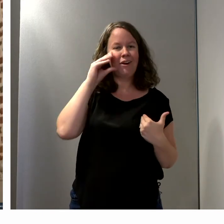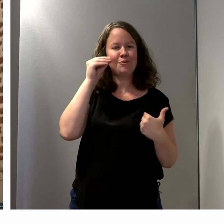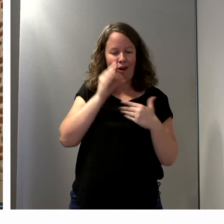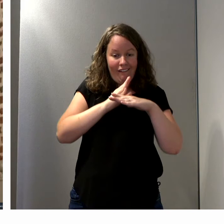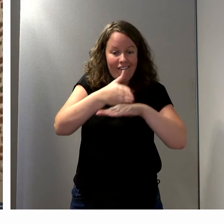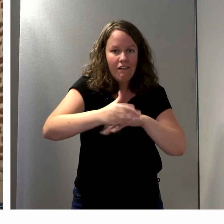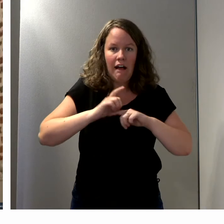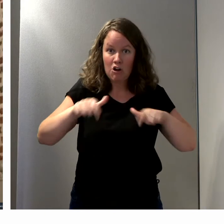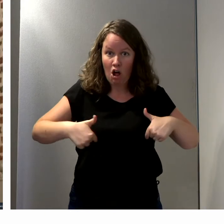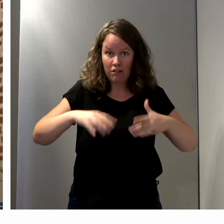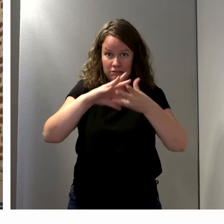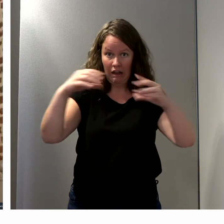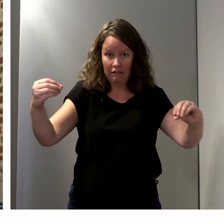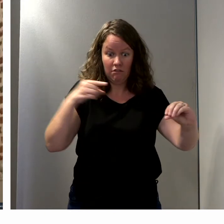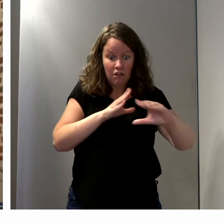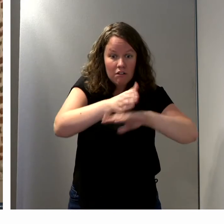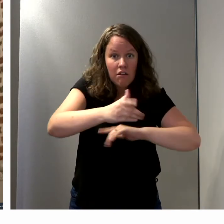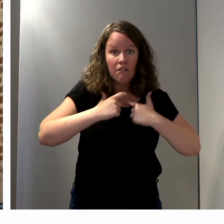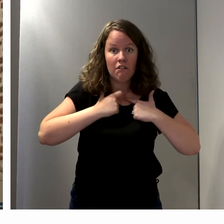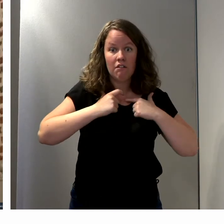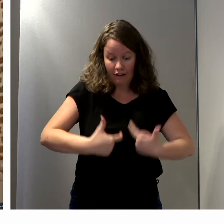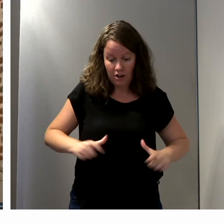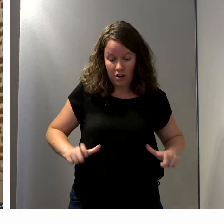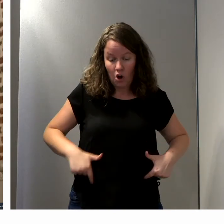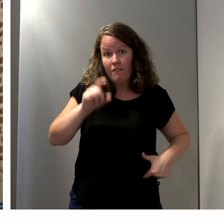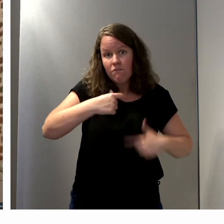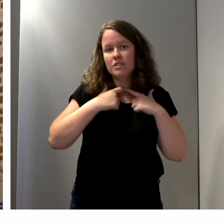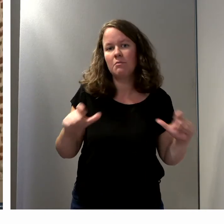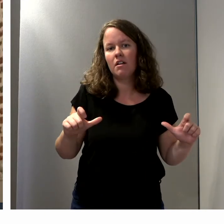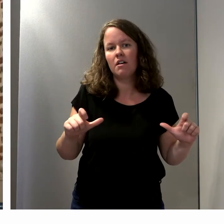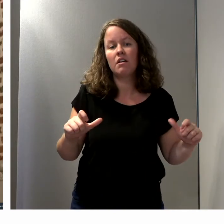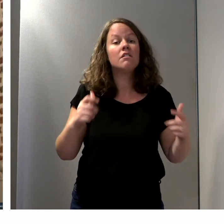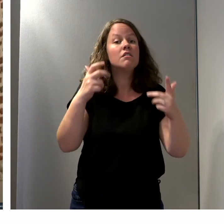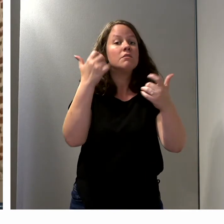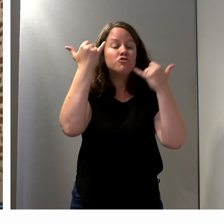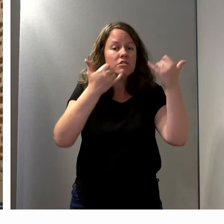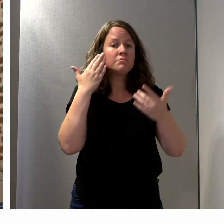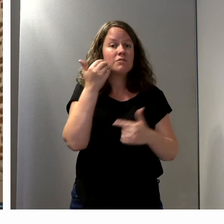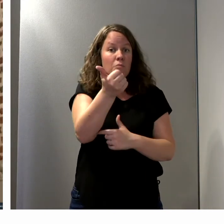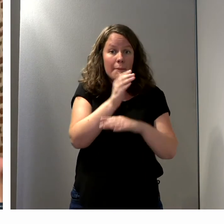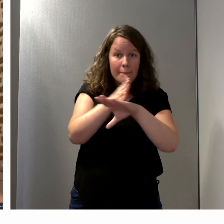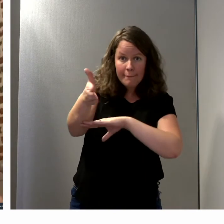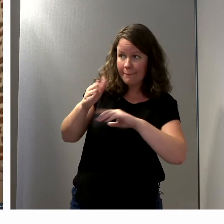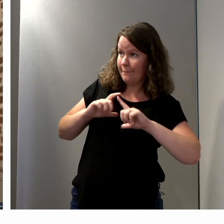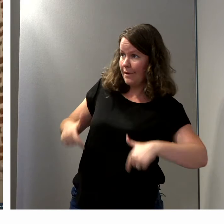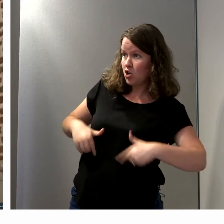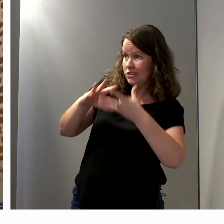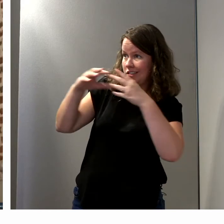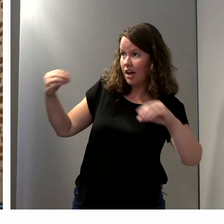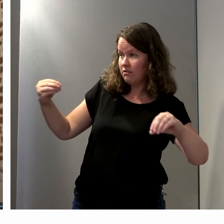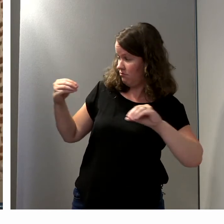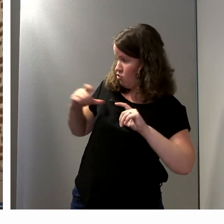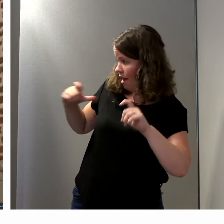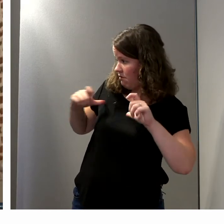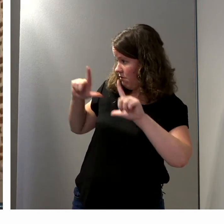lui-même se repense de façon inclusive. Parce que forcément, si dans votre classe, vous avez un étudiant lui aussi en études de design, mais qui a un